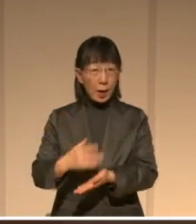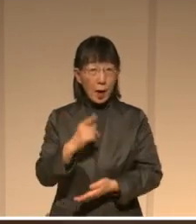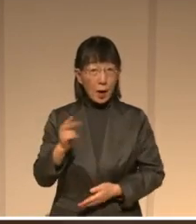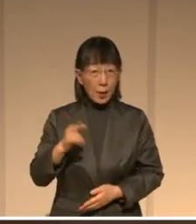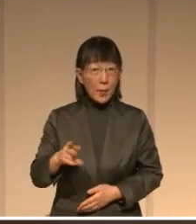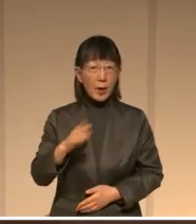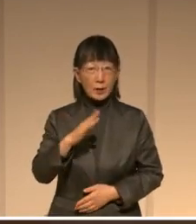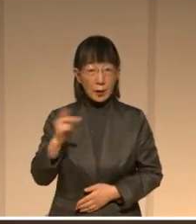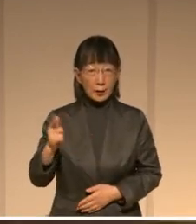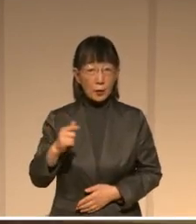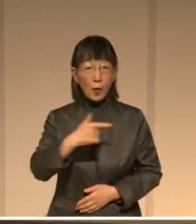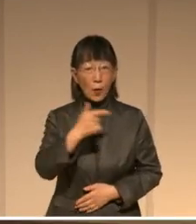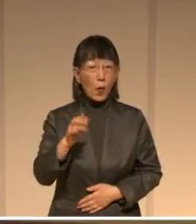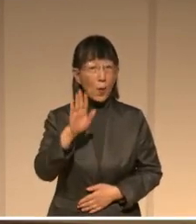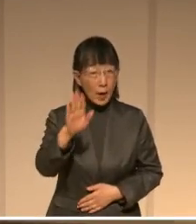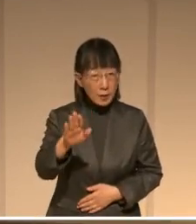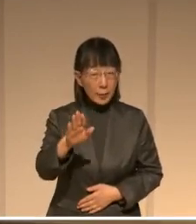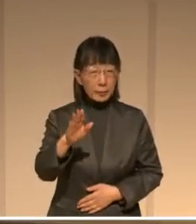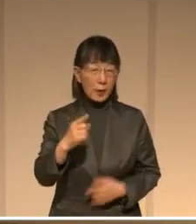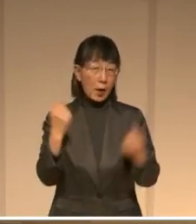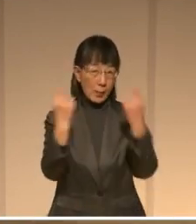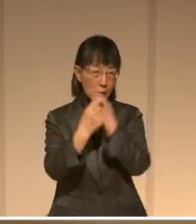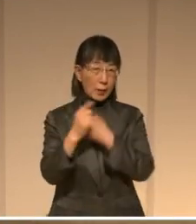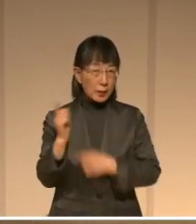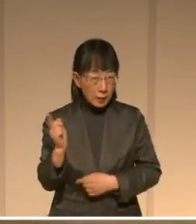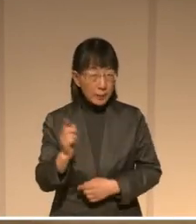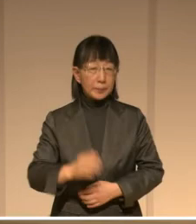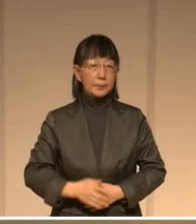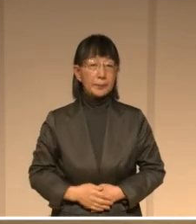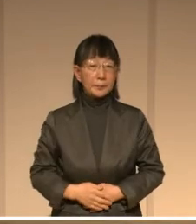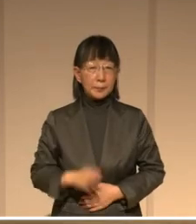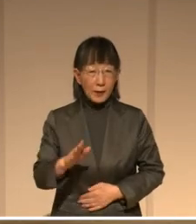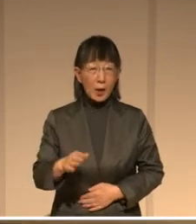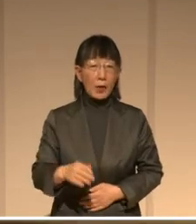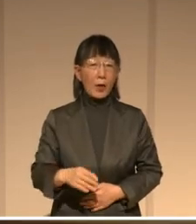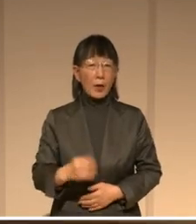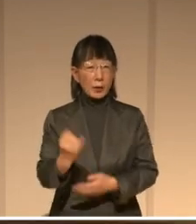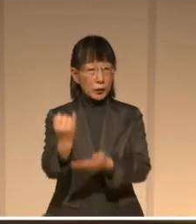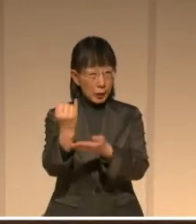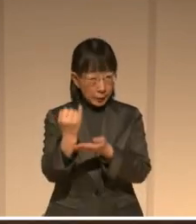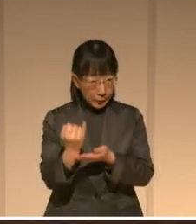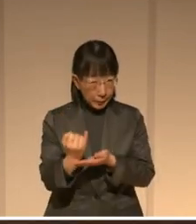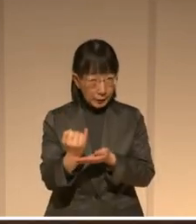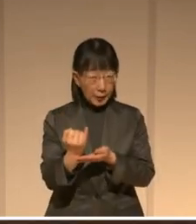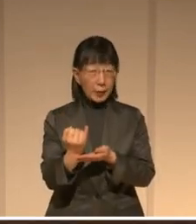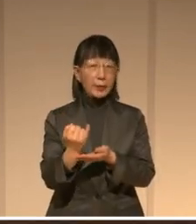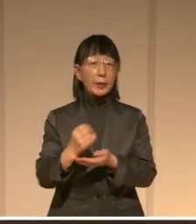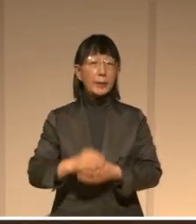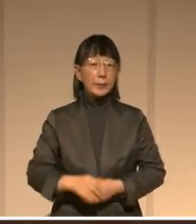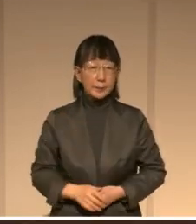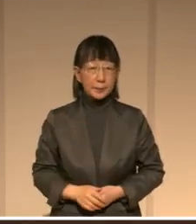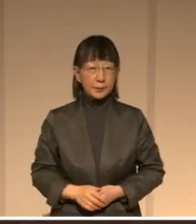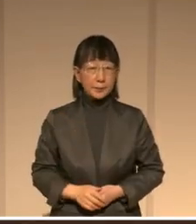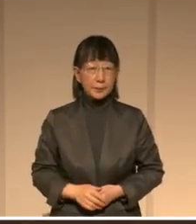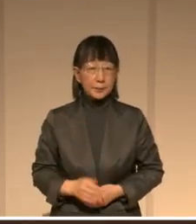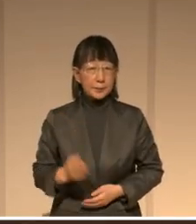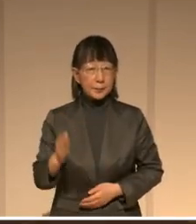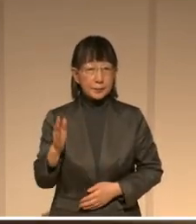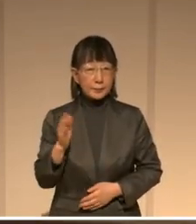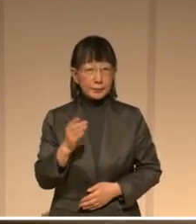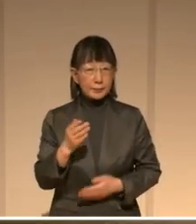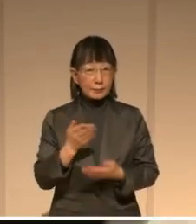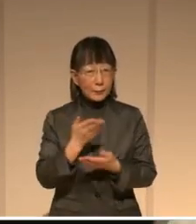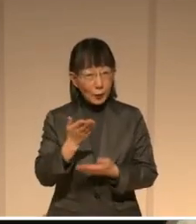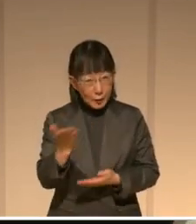さんのステージをご覧いただきましたではちょっと顎さんにお越しいただいてんはいいかがでしたかお二人のダンス